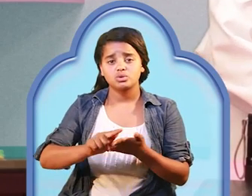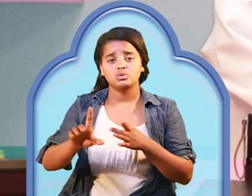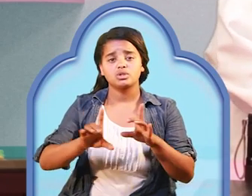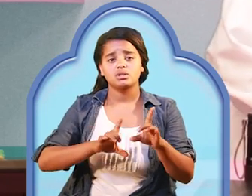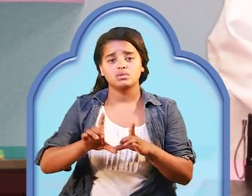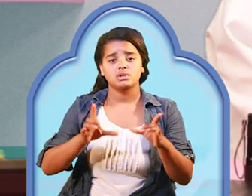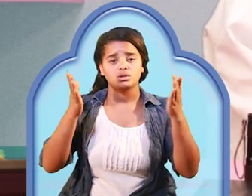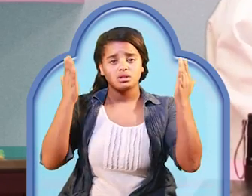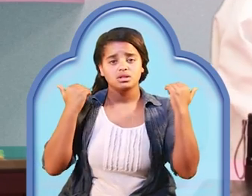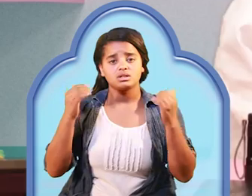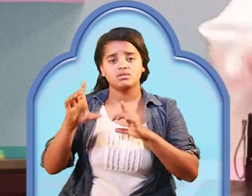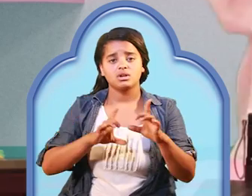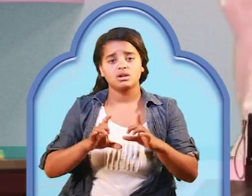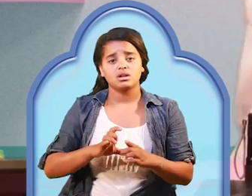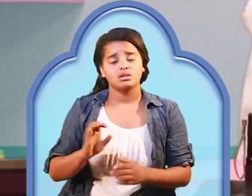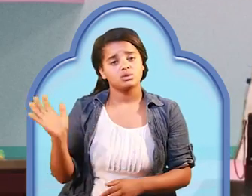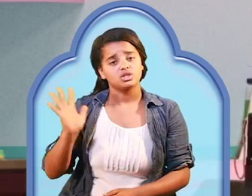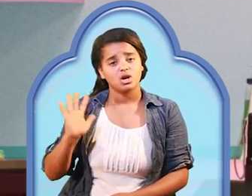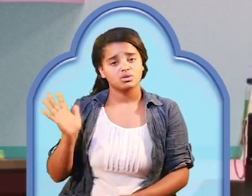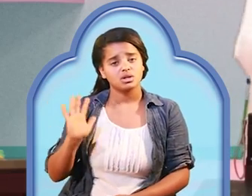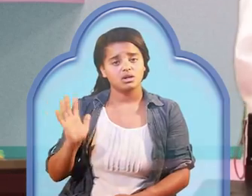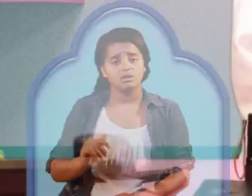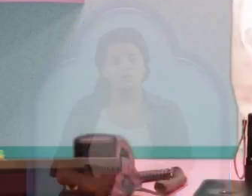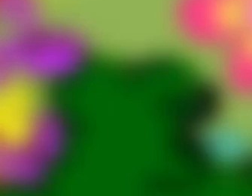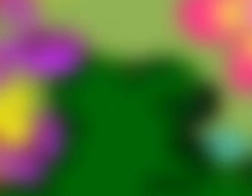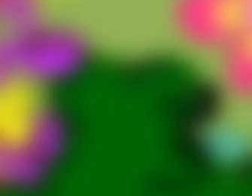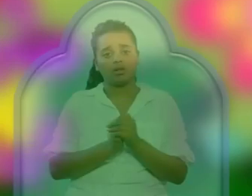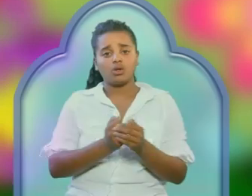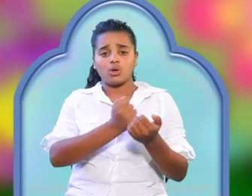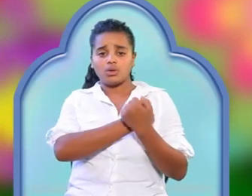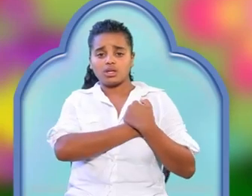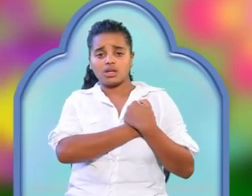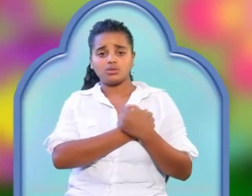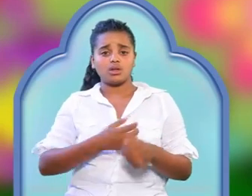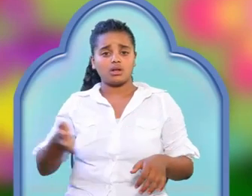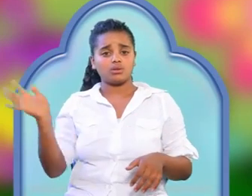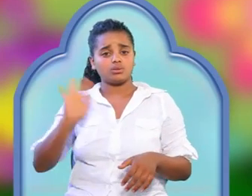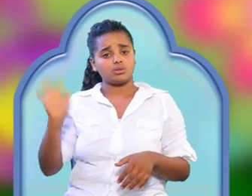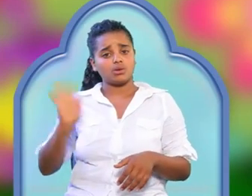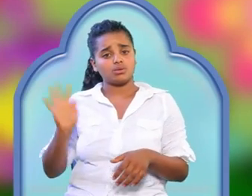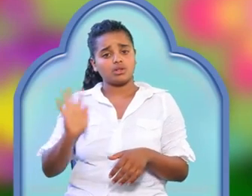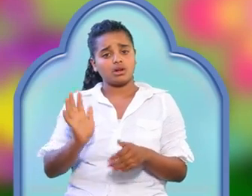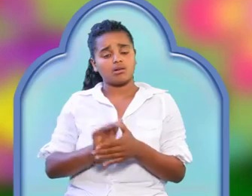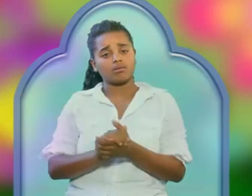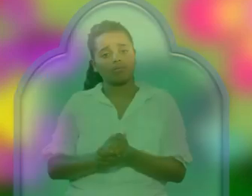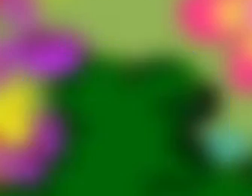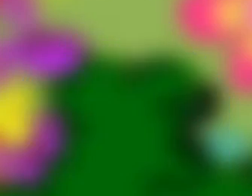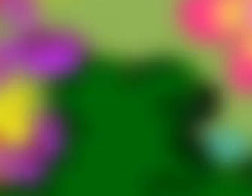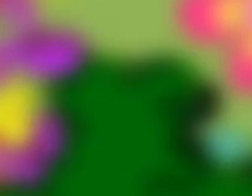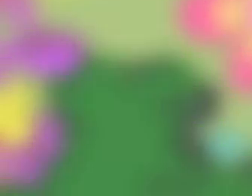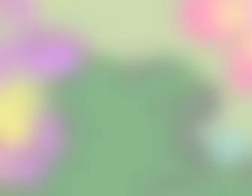ንጹህ እንደምታርጉ ተስፋ አርጋለሁ። ቻው ቻው። እወዳችኋለሁ። ቻው ቻው።